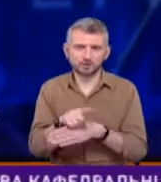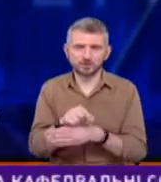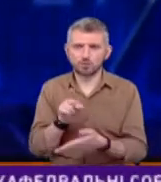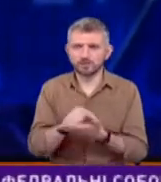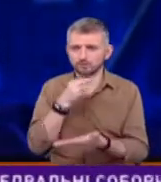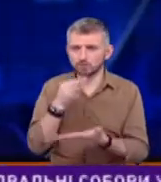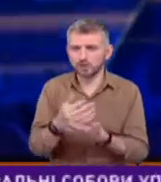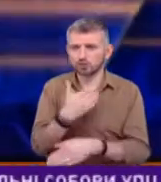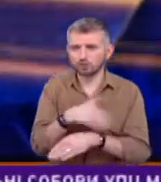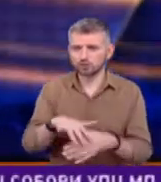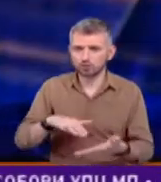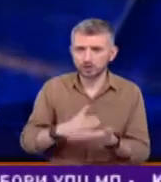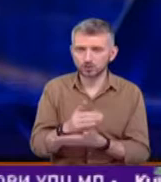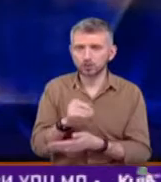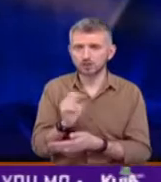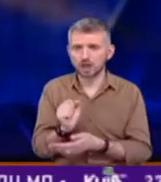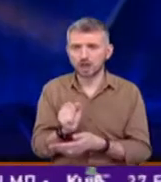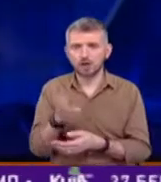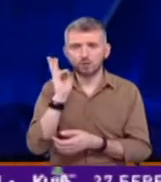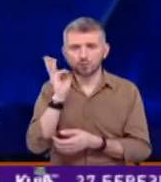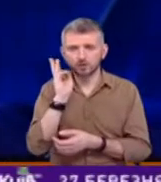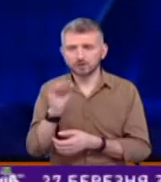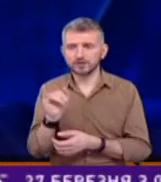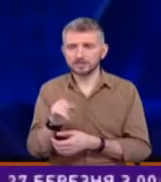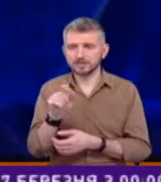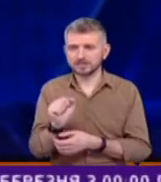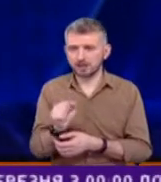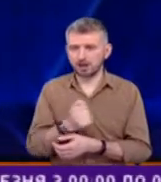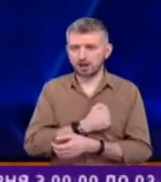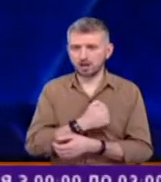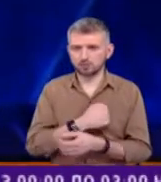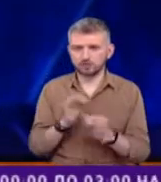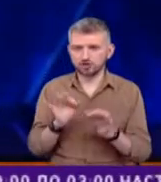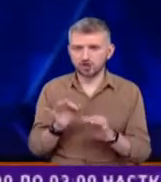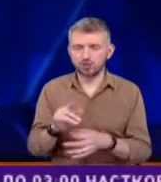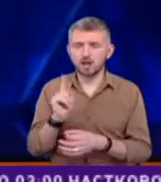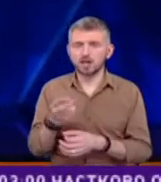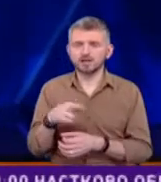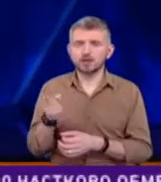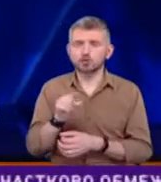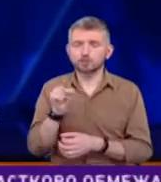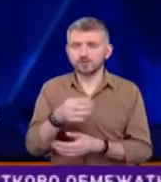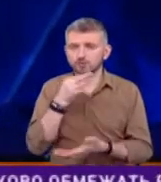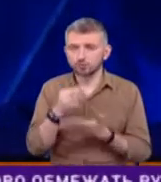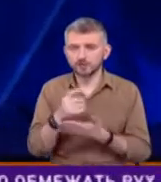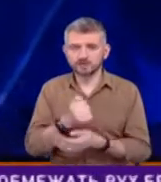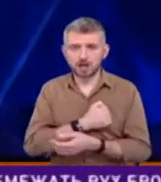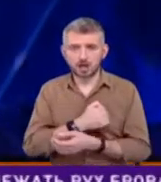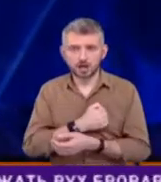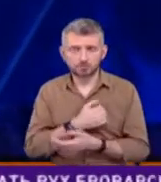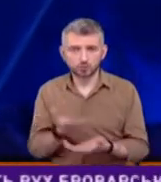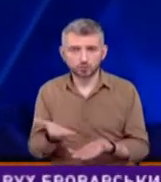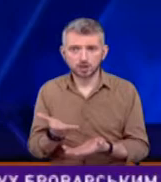за зовнішню політику, за послів, да, і за армію, звичайно. Але для того, щоб він відповідав за армію, як це не